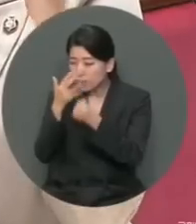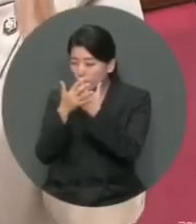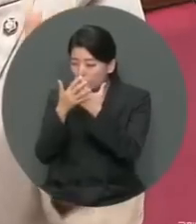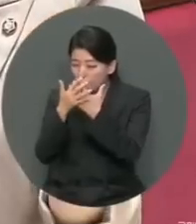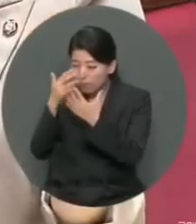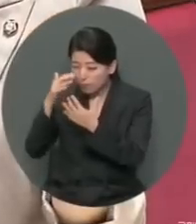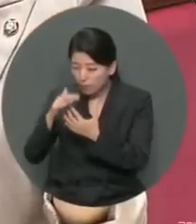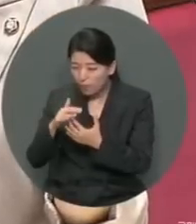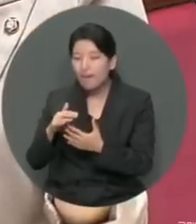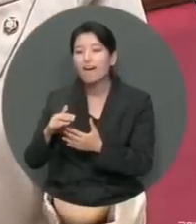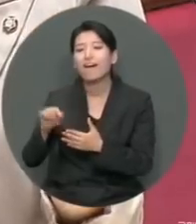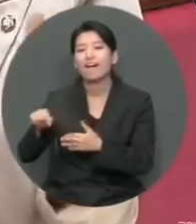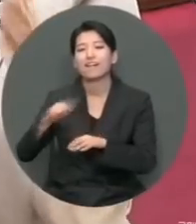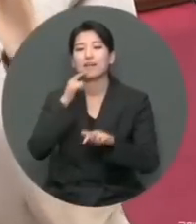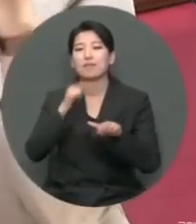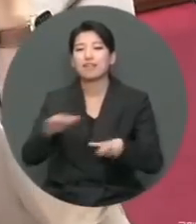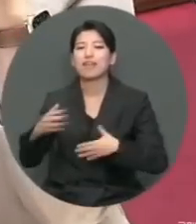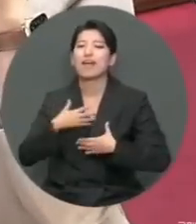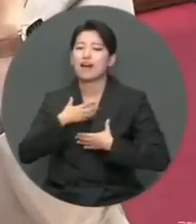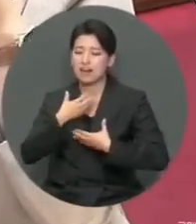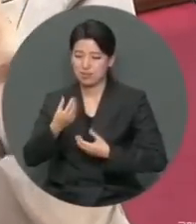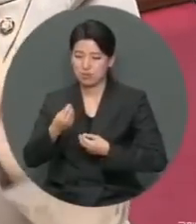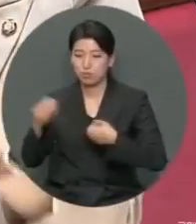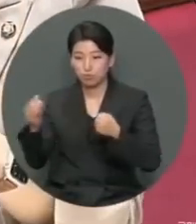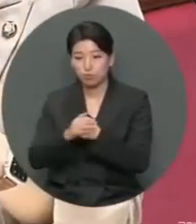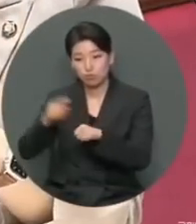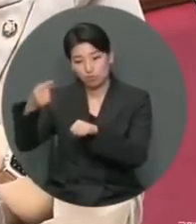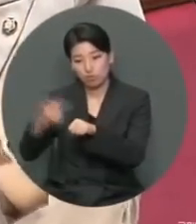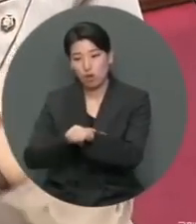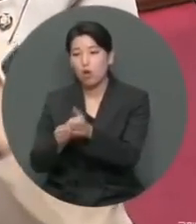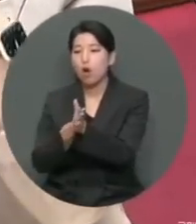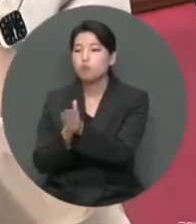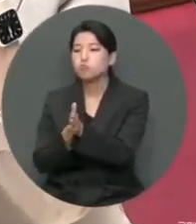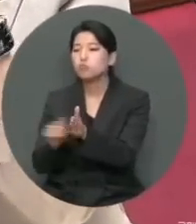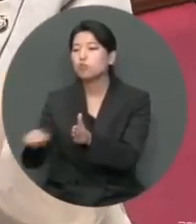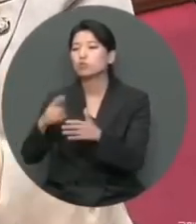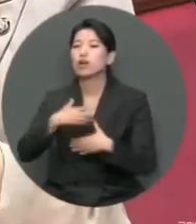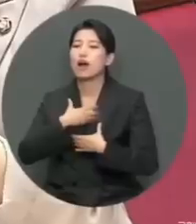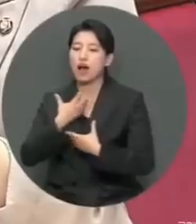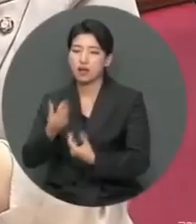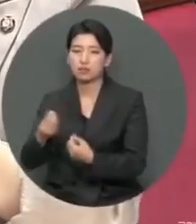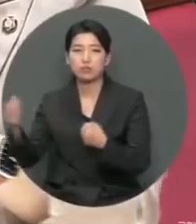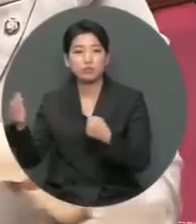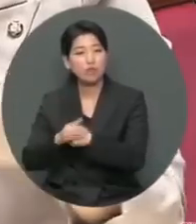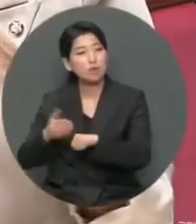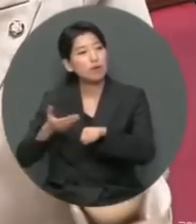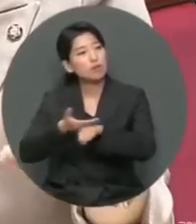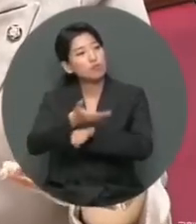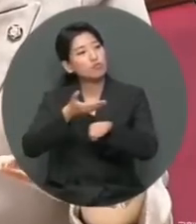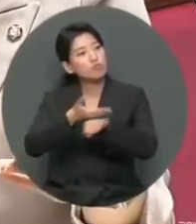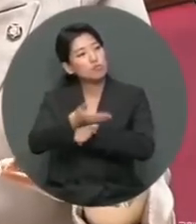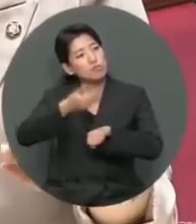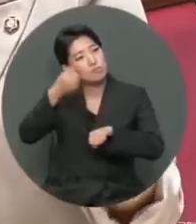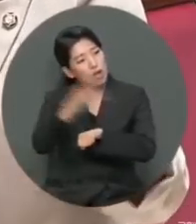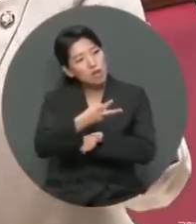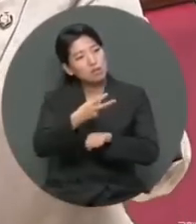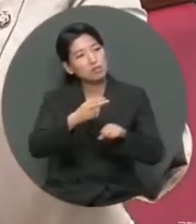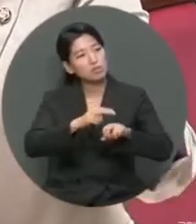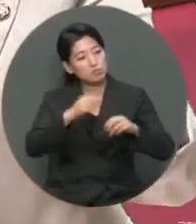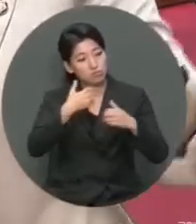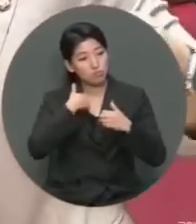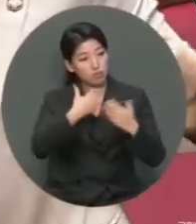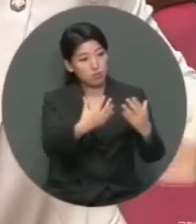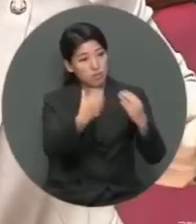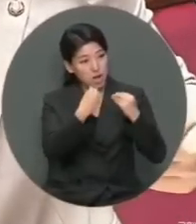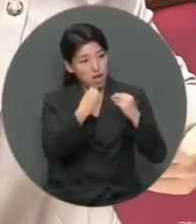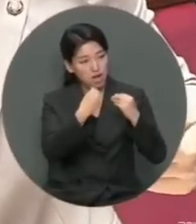바다가 안전하다. 그러니 거기서 잡힌 수산물도 안전하다. 수입 금지 해제해라. 이제 이런 주장을 하고 있고